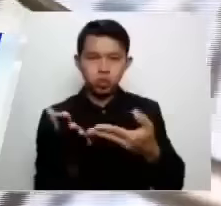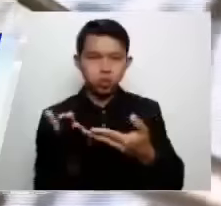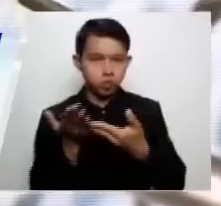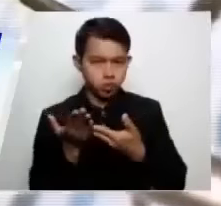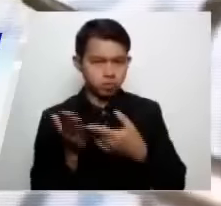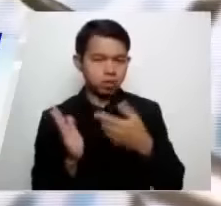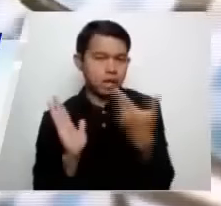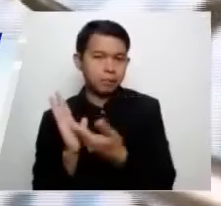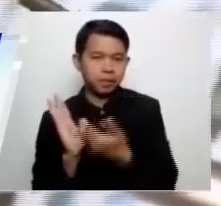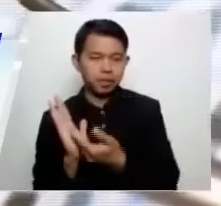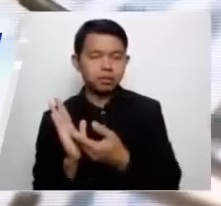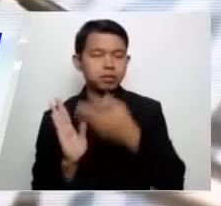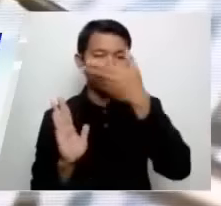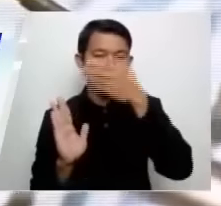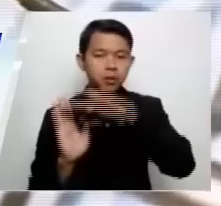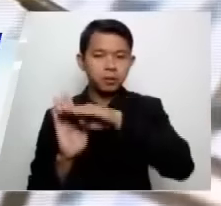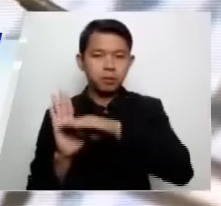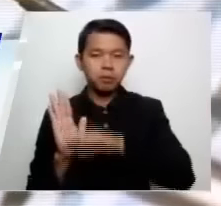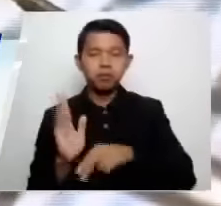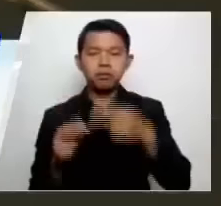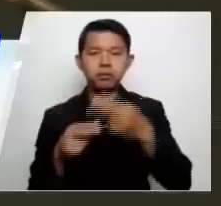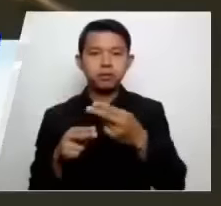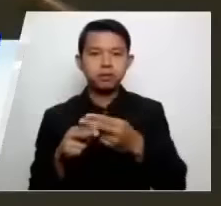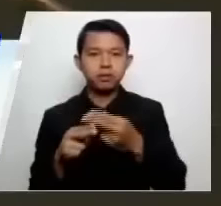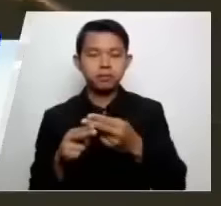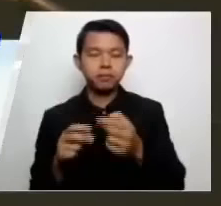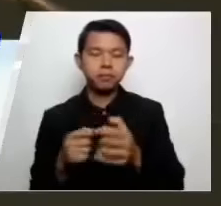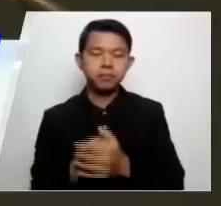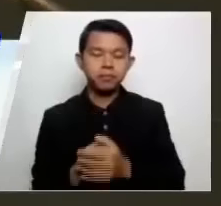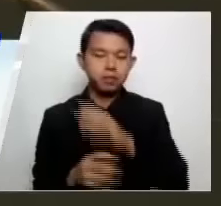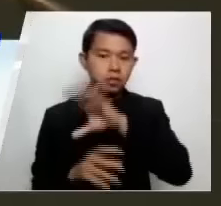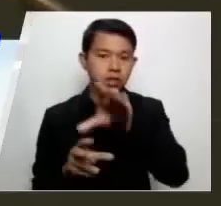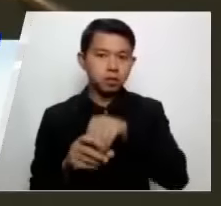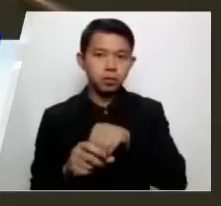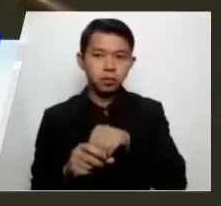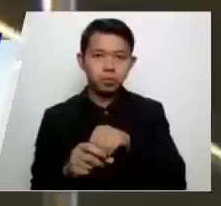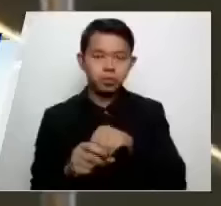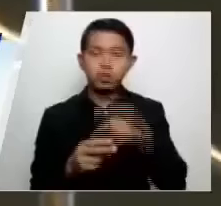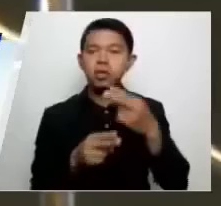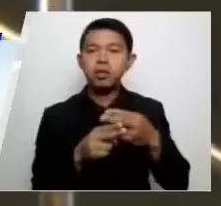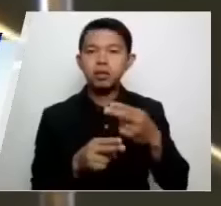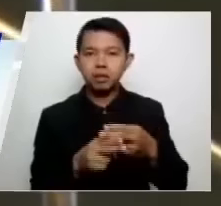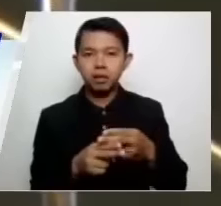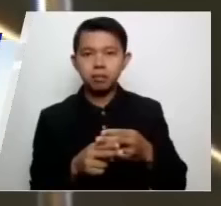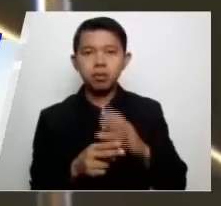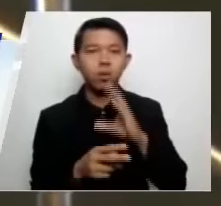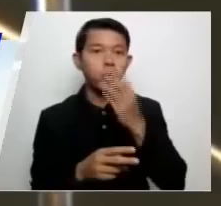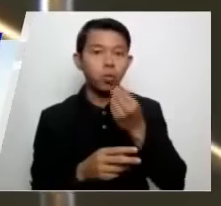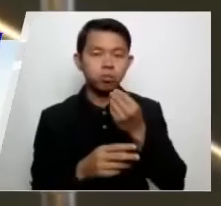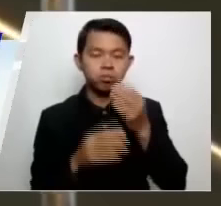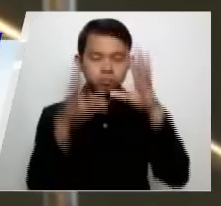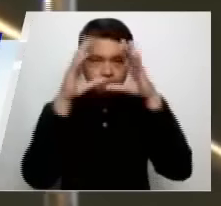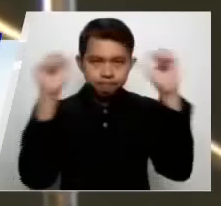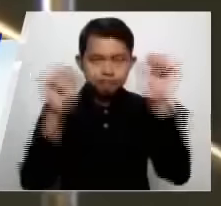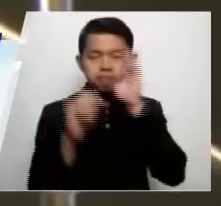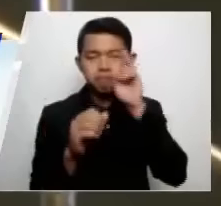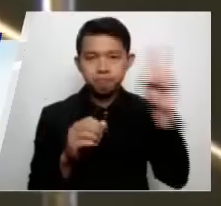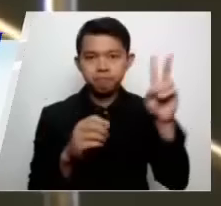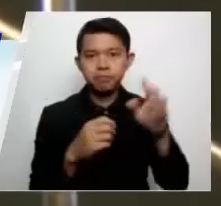Doon sa listahan, nandoon yung pangalan mo. Ayaw kong sabihin yan